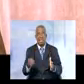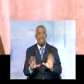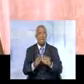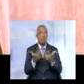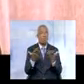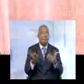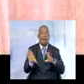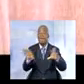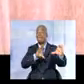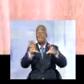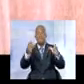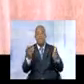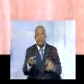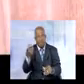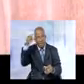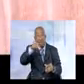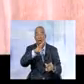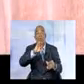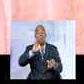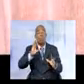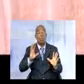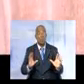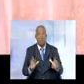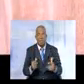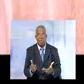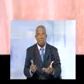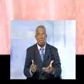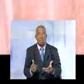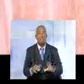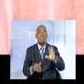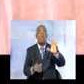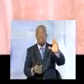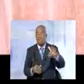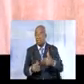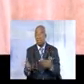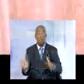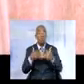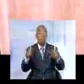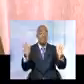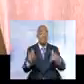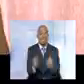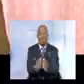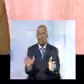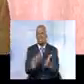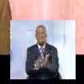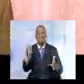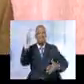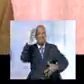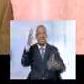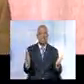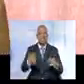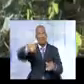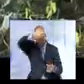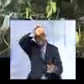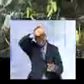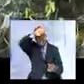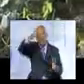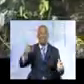réponse pour les saisons épidémiques 2013-2014 de fièvre jaune, de rougeole et de